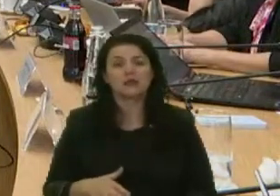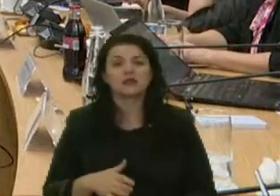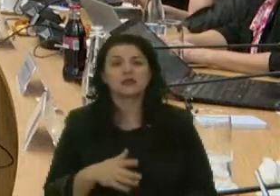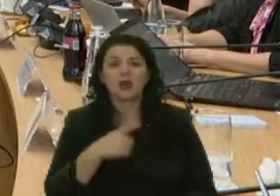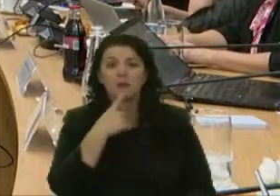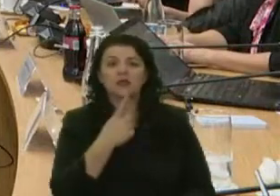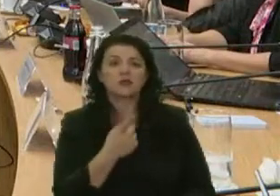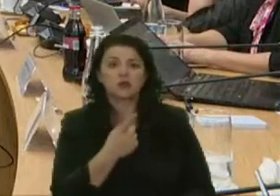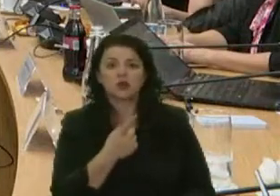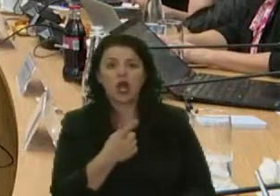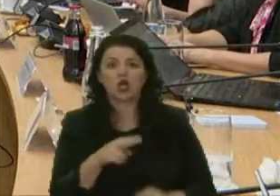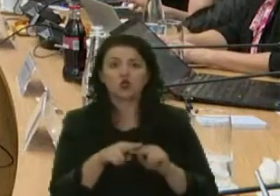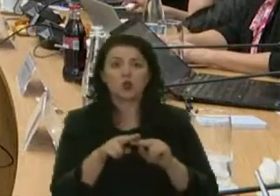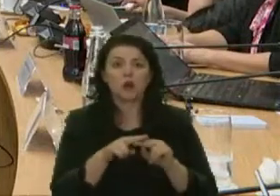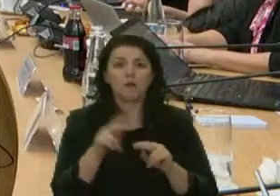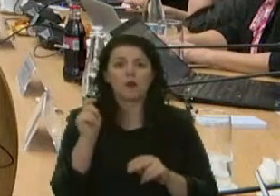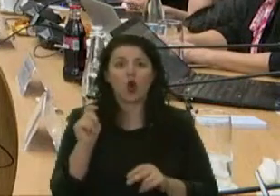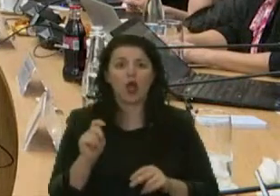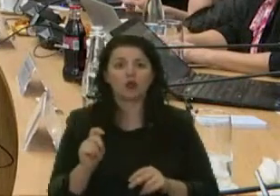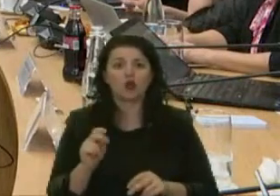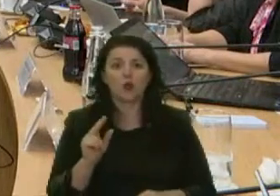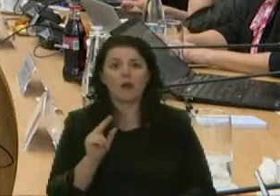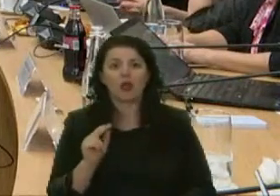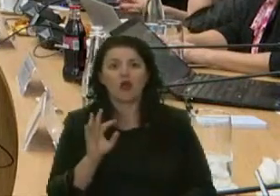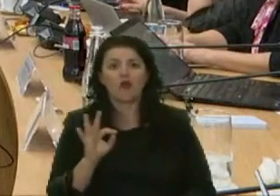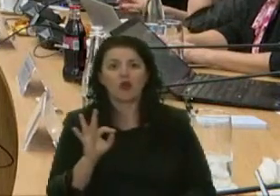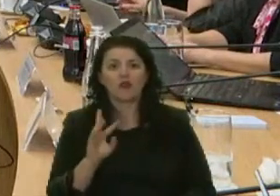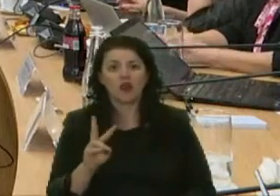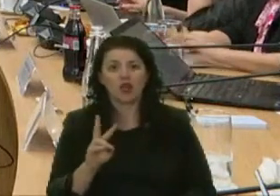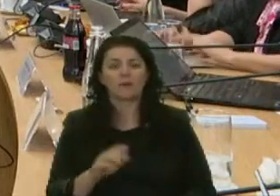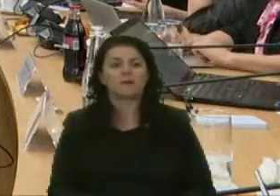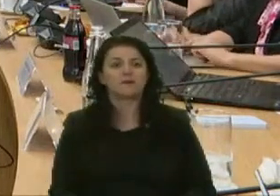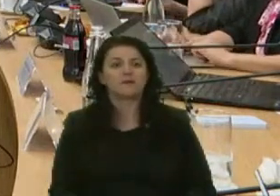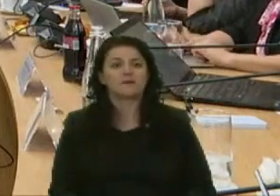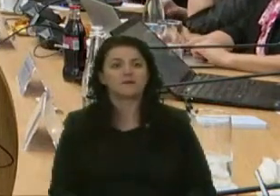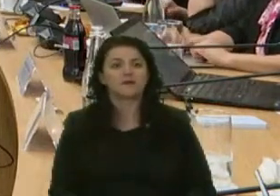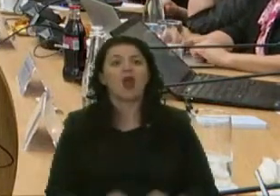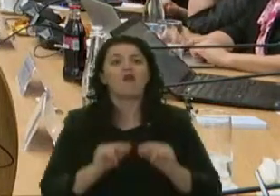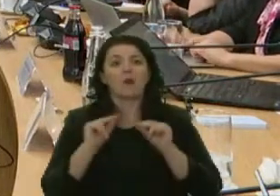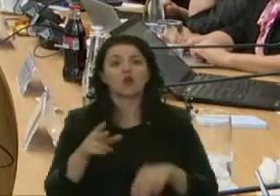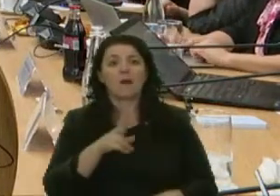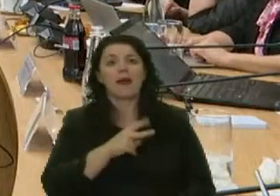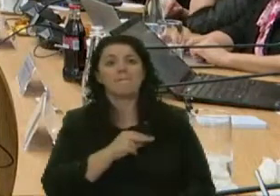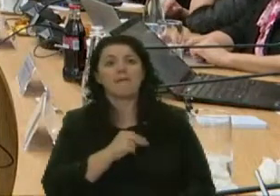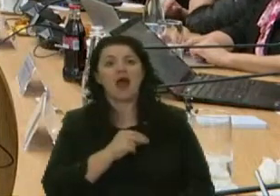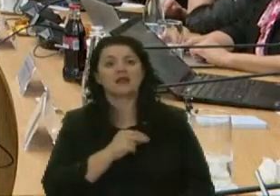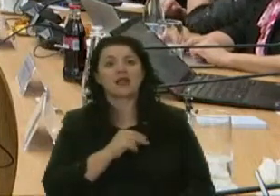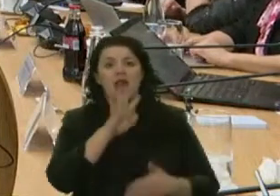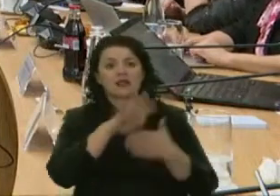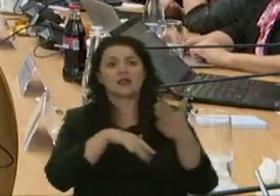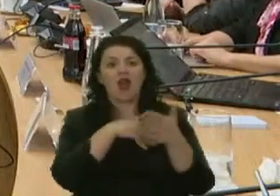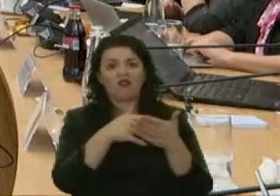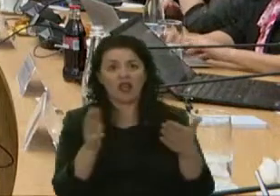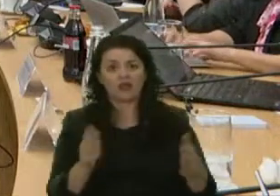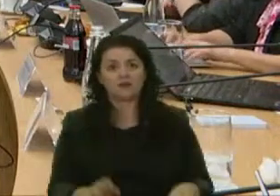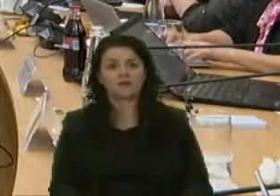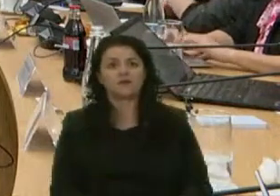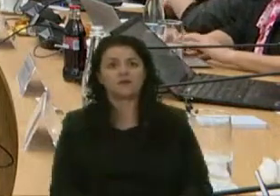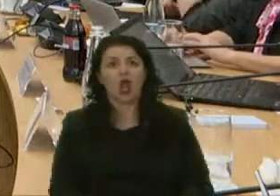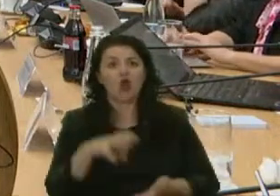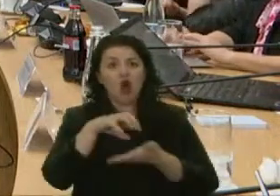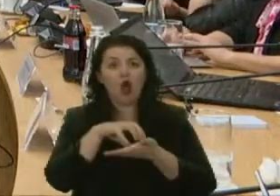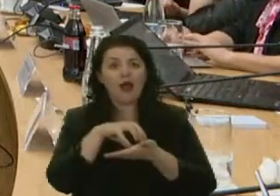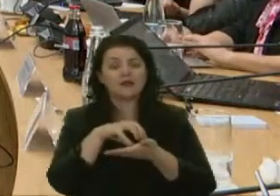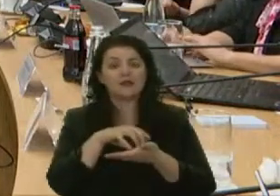suntem cu proiectul ne punem în martie în grafic Ok locația Ne puteți spune Domnul